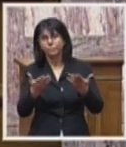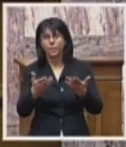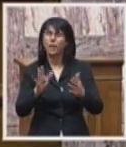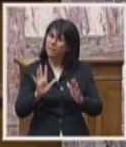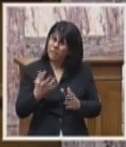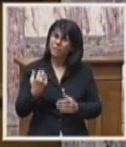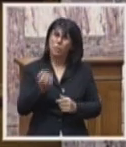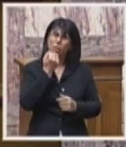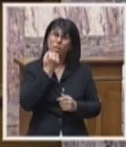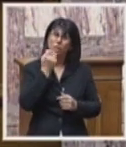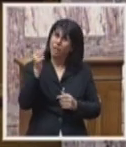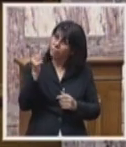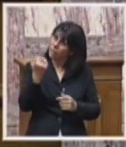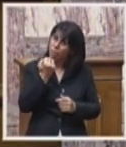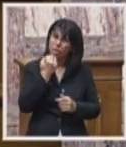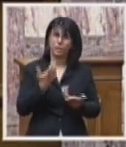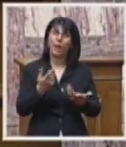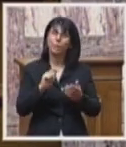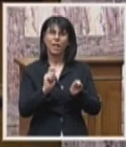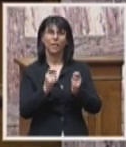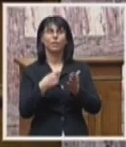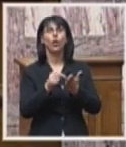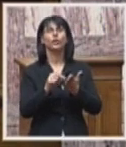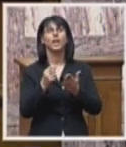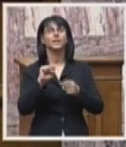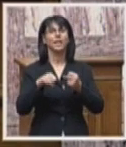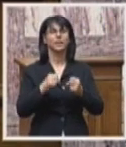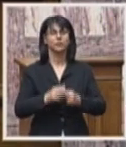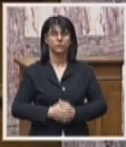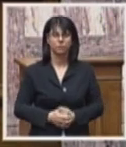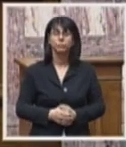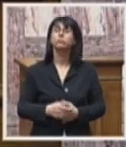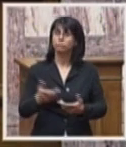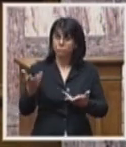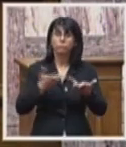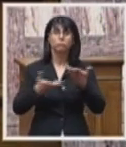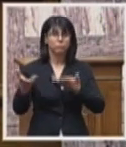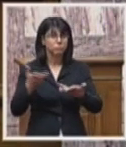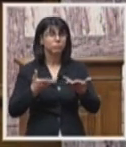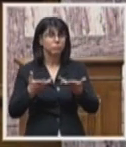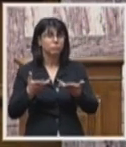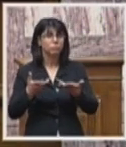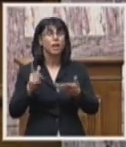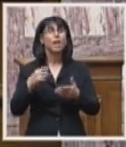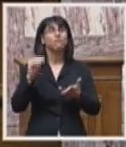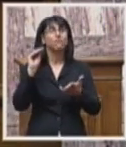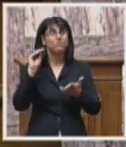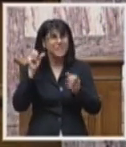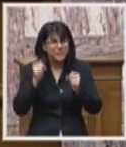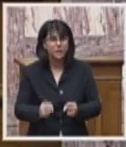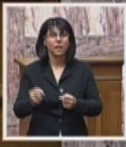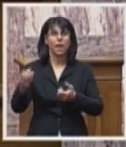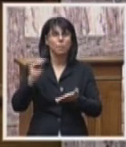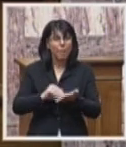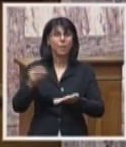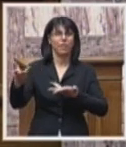λάθη. Και κάνουν και διορθωτικές κινήσεις. Και διαπραγματευόμαστε, όπως η διορθωτική κίνηση, βασική επαναδιαπραγμάτευση, αν θέλετε να πούμε